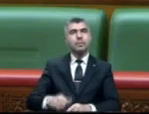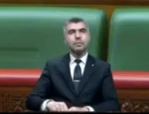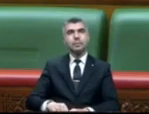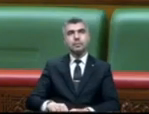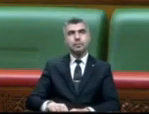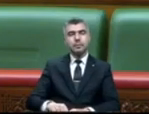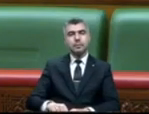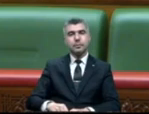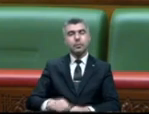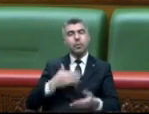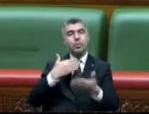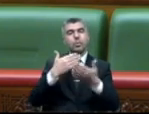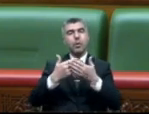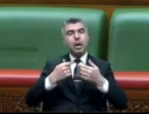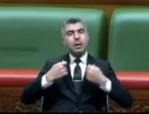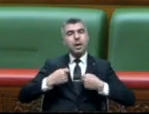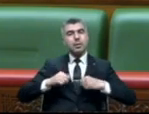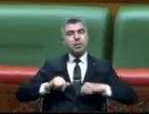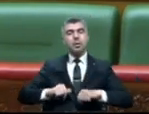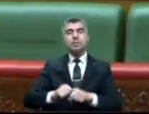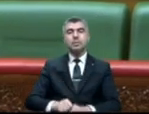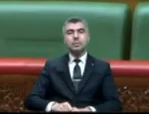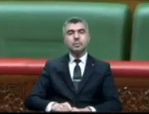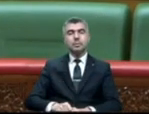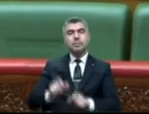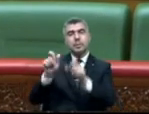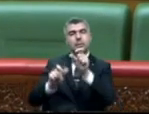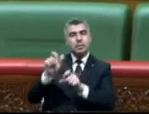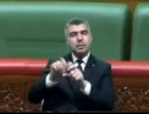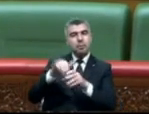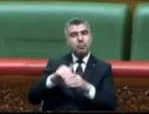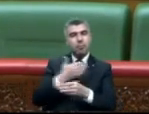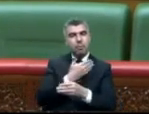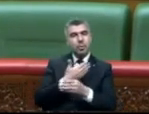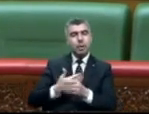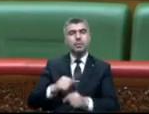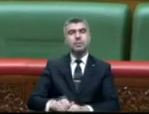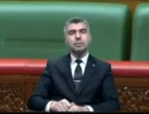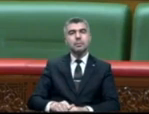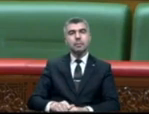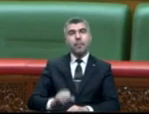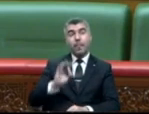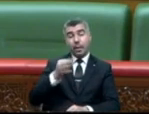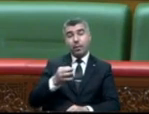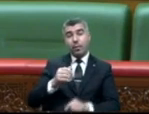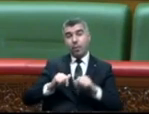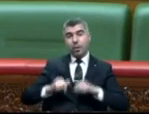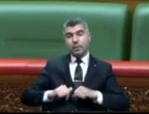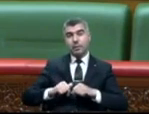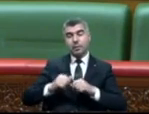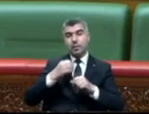المستشار. شكرا سيد الرئيس. سيد الوزير المحترم، اخواني المستشارين الحبيب الكريم، طبيعة الحال السيد الوزير